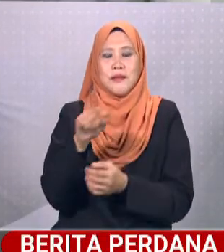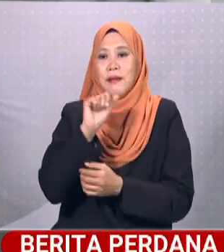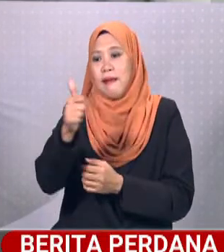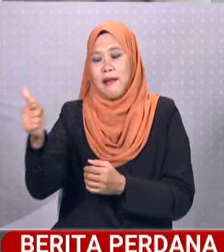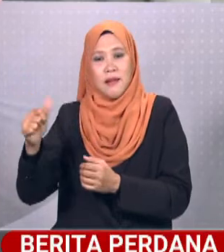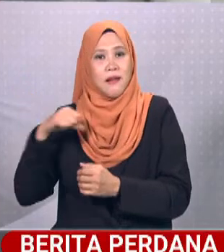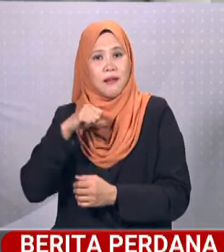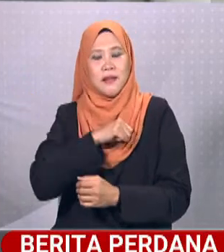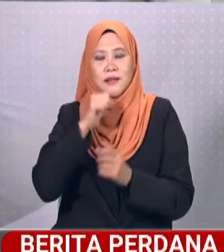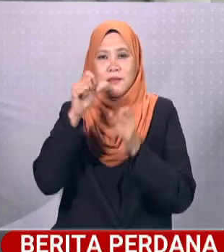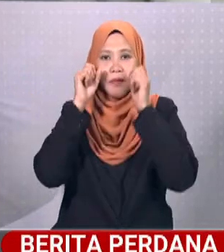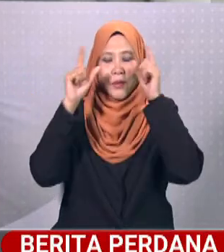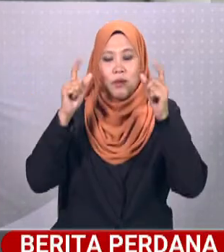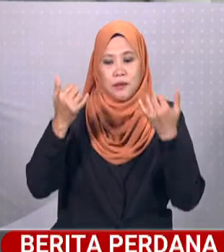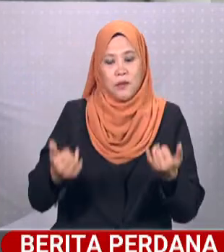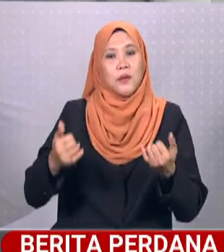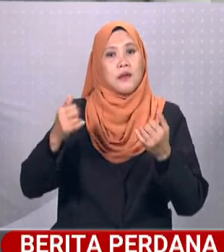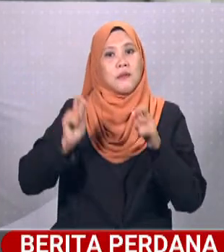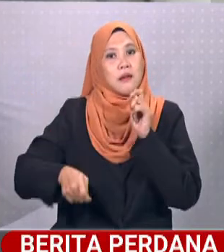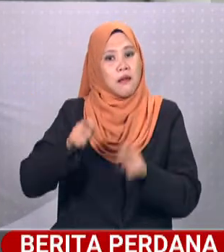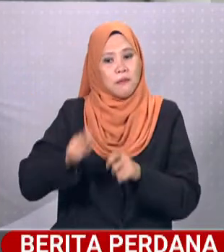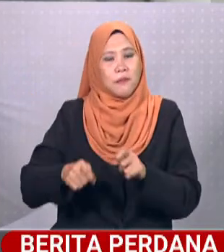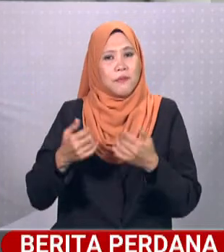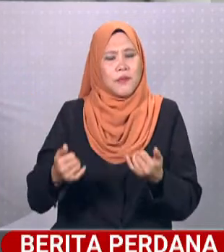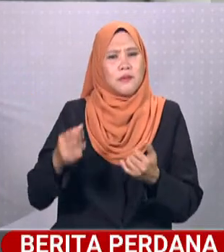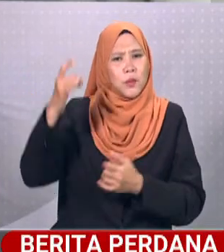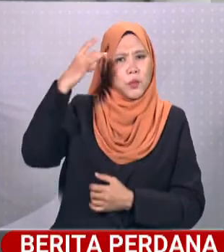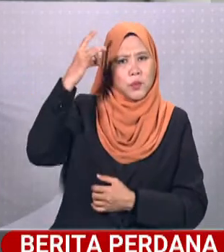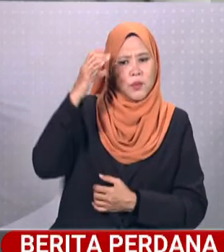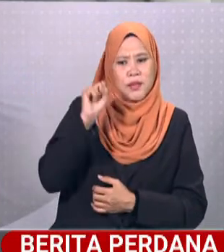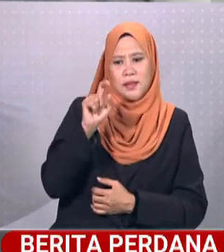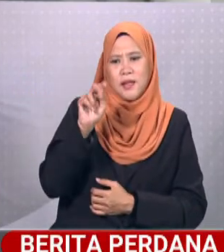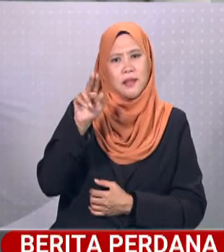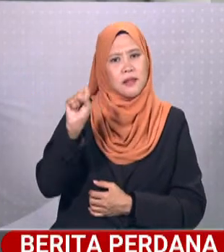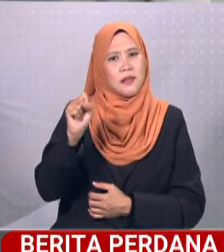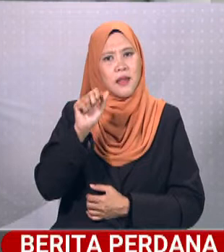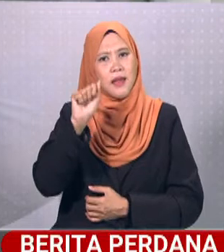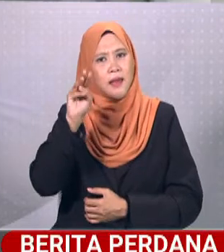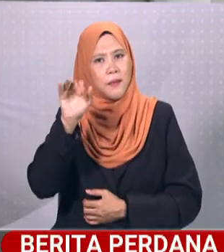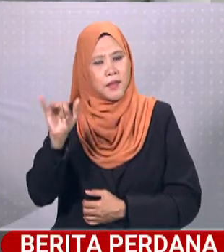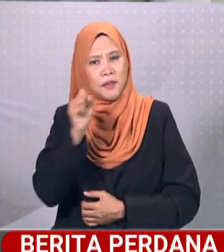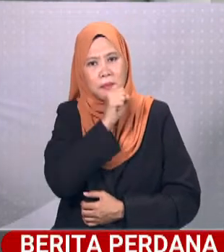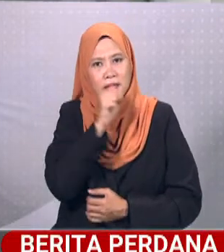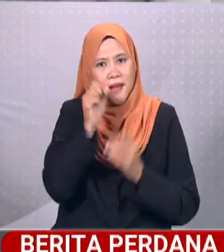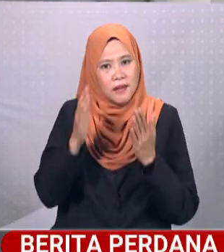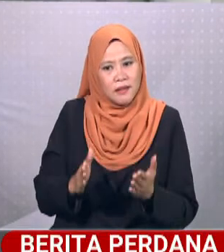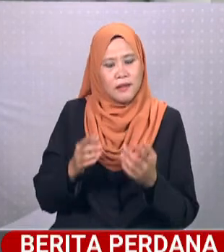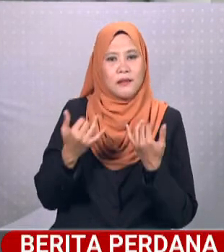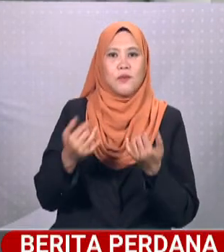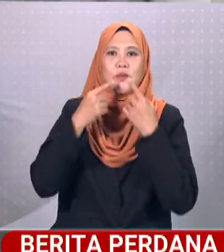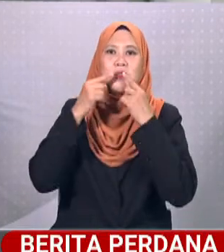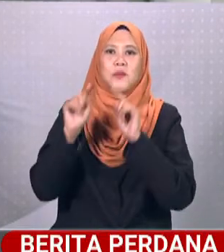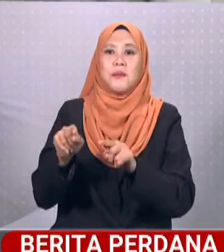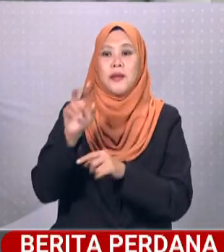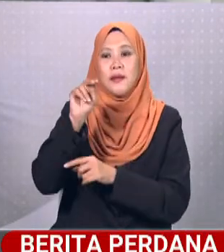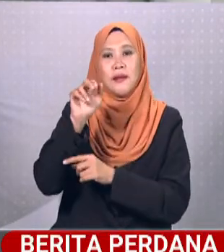lain. Pemain bas Dansir berasa lega kerana teka-teki mengenai status Amy sebagai vokalis Kipin terjawab. Ya, menurut